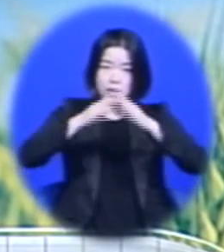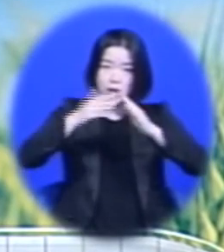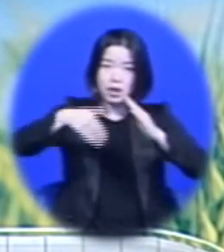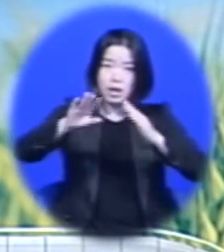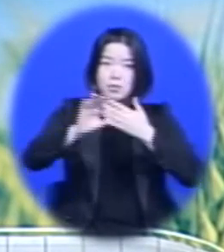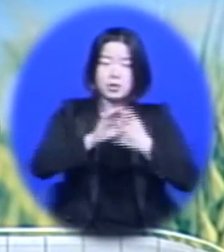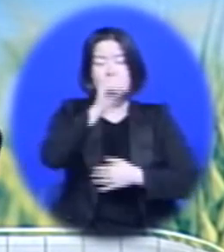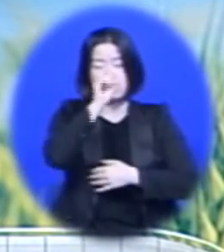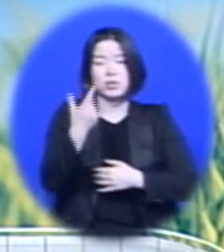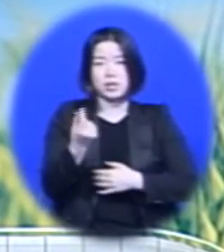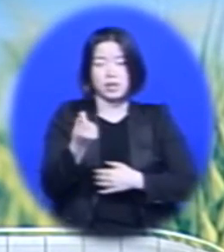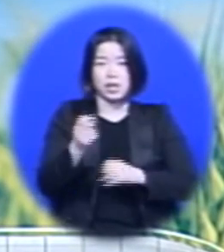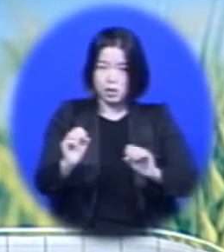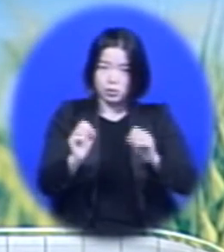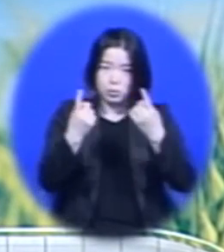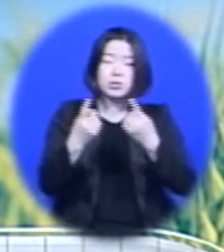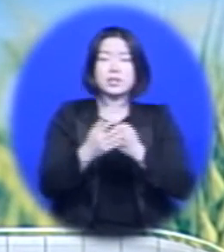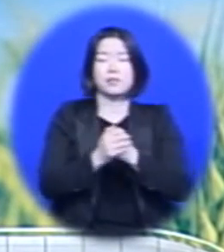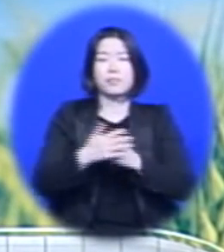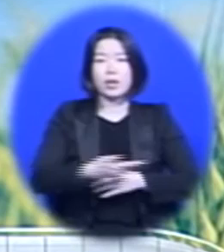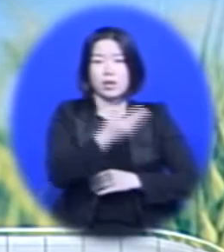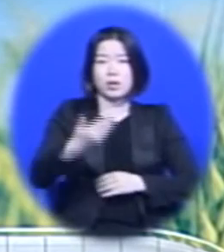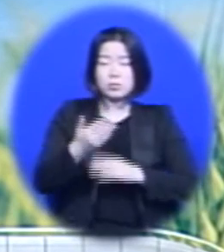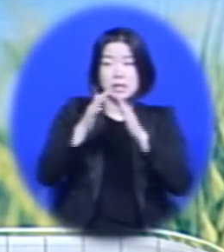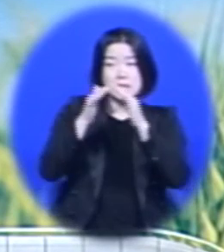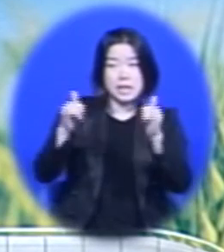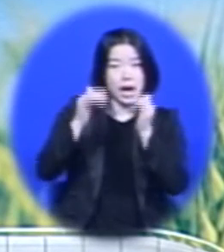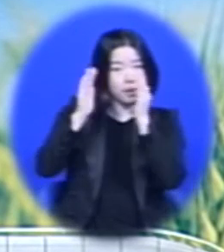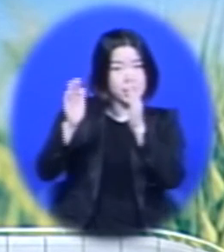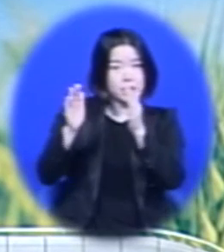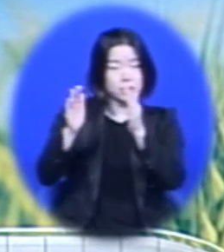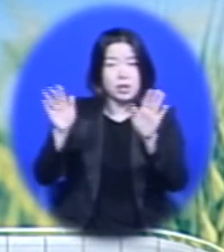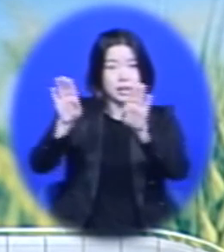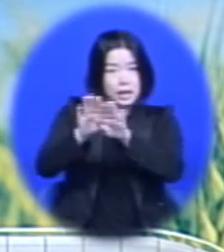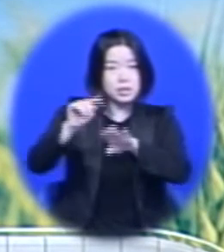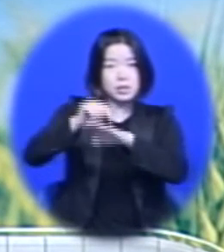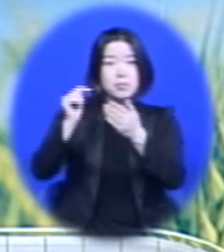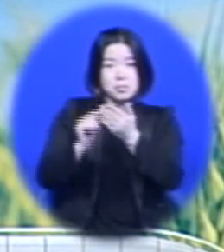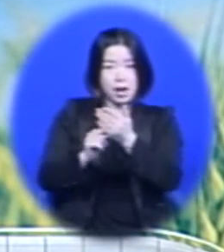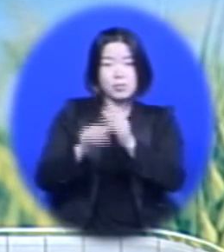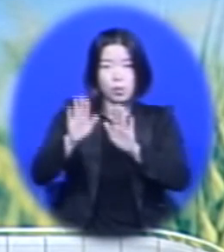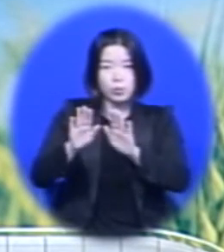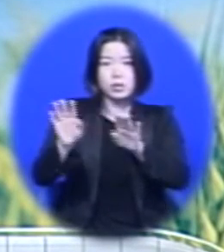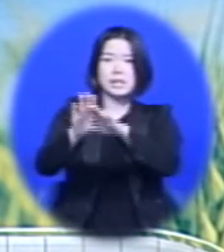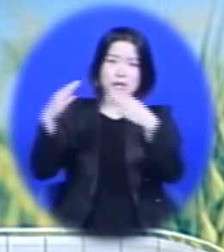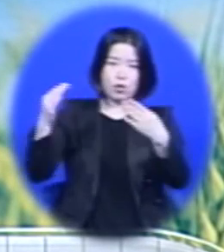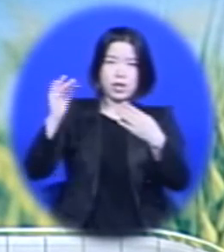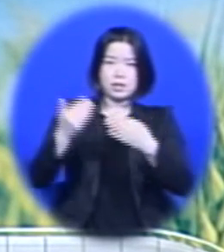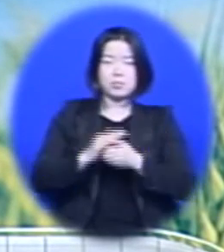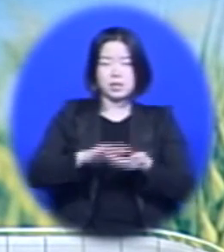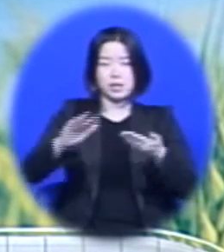좋겠습니다. 그러나 동시에 여러분 사람을 향하여도 닫혀있는 마음을 오늘 열어야